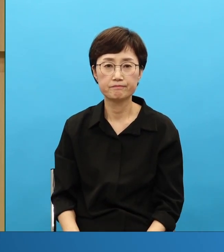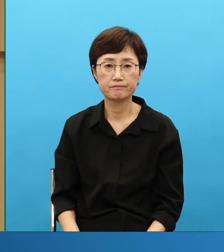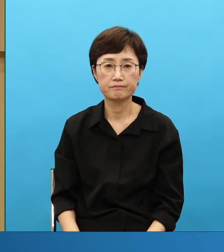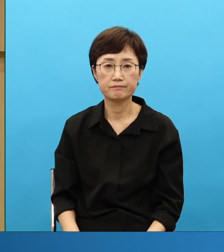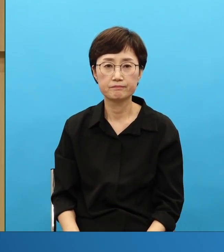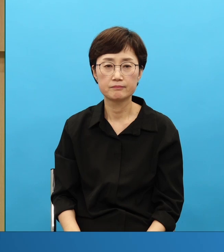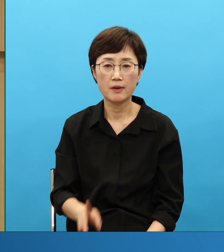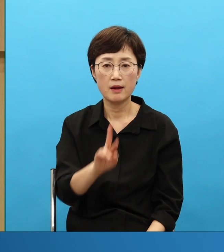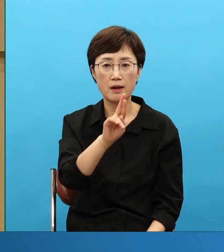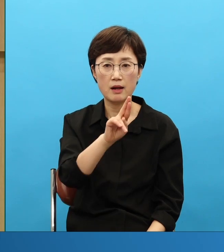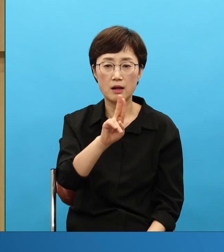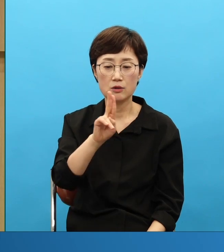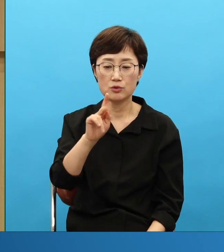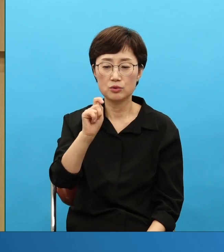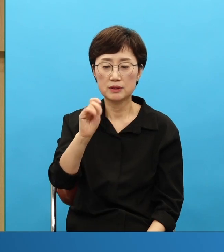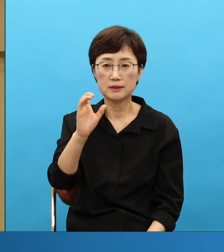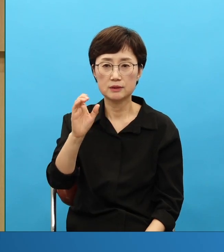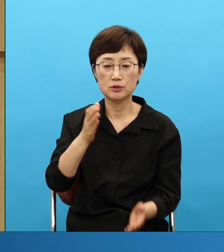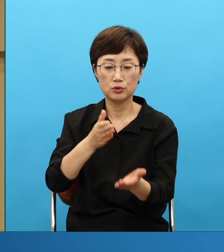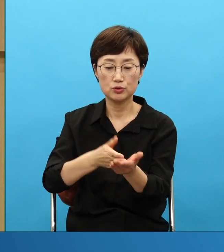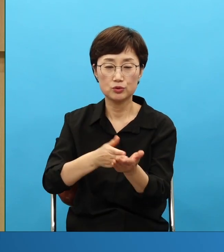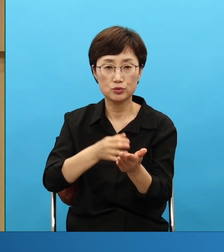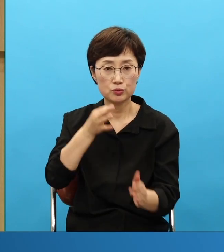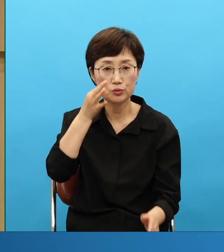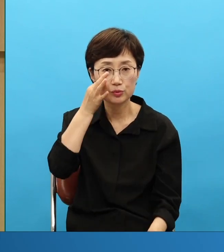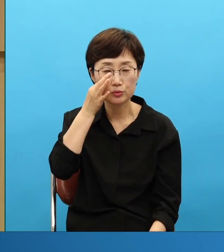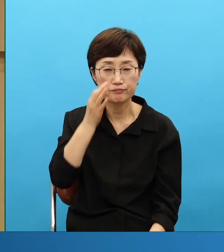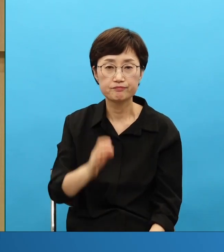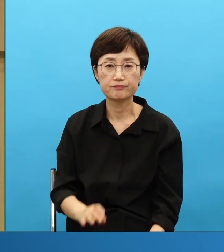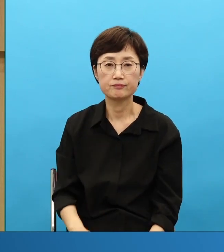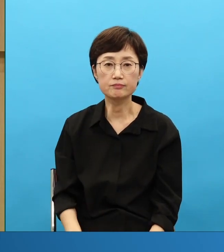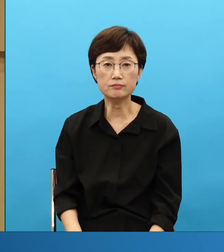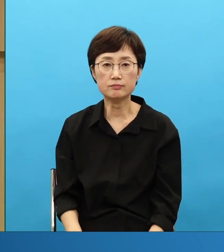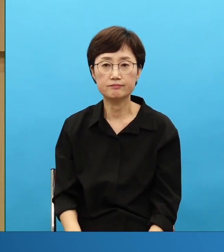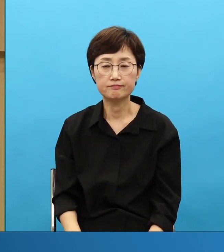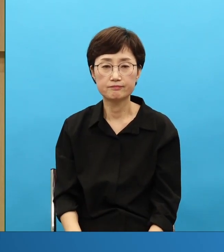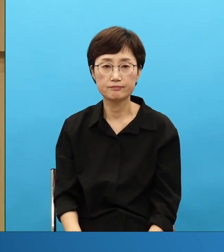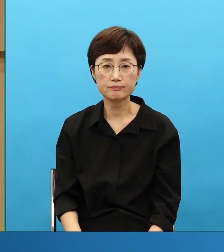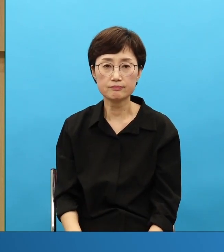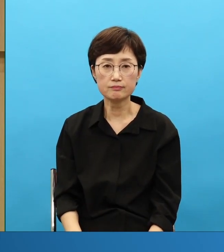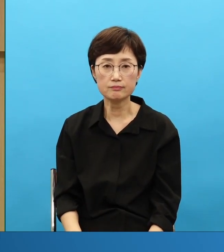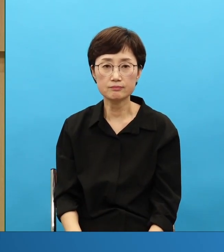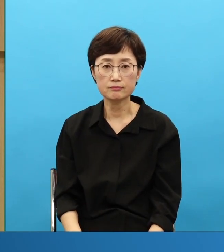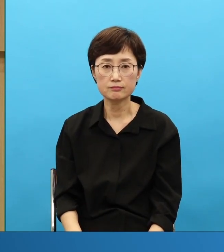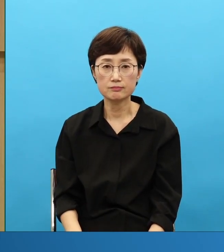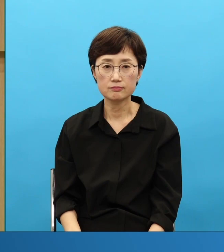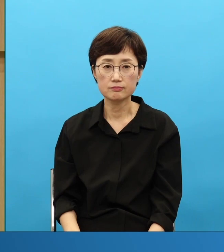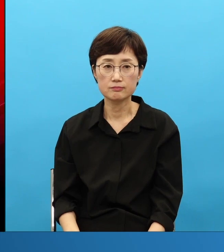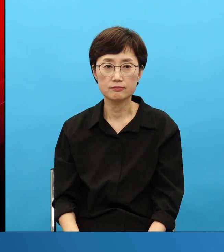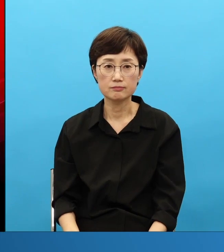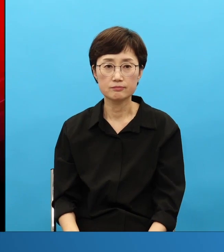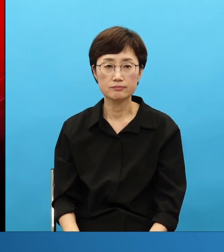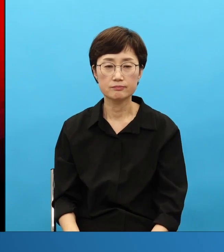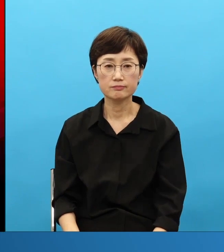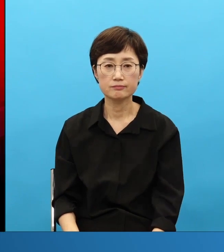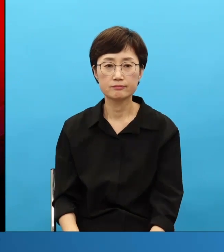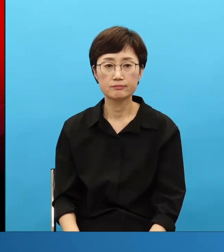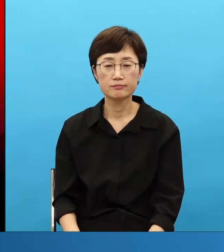우리 시간에는 RUTC 뉴스 신청하도록 하겠습니다. At this time, we're going to take a look at the RUTC News.